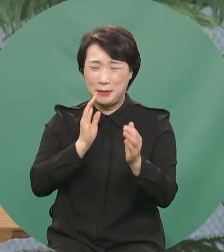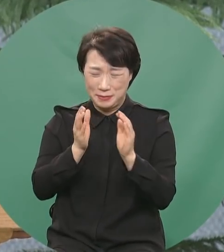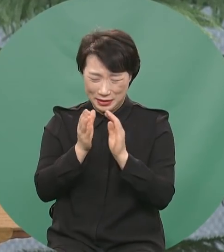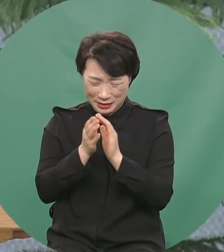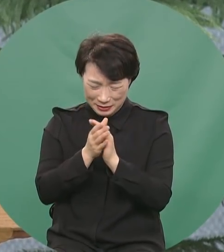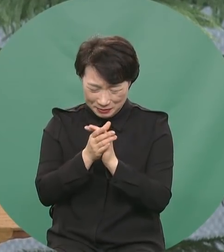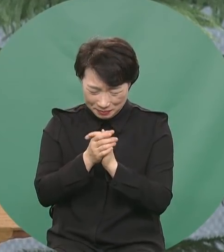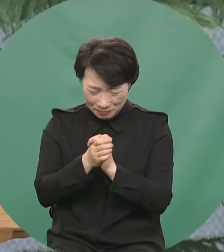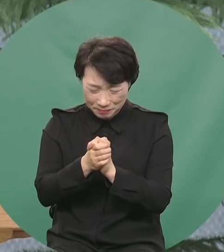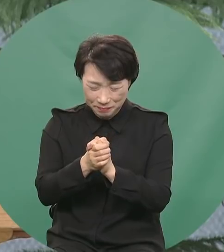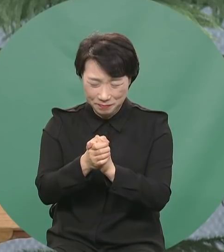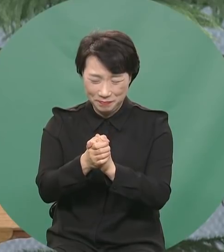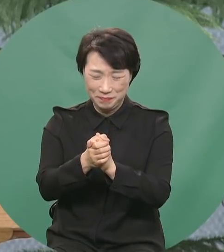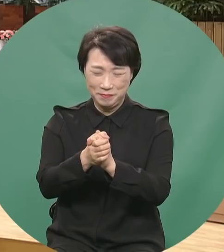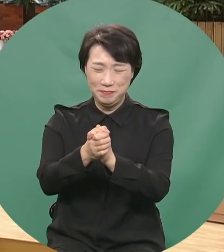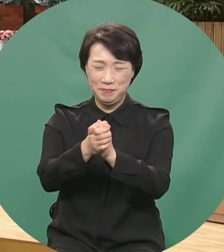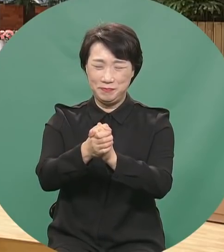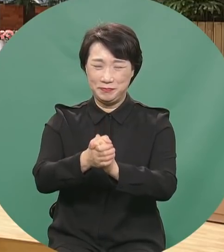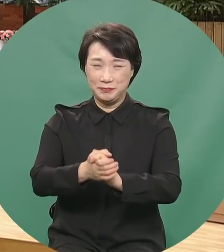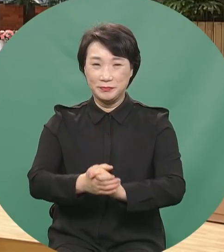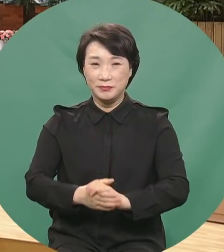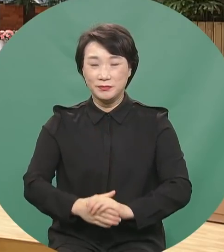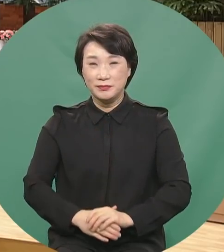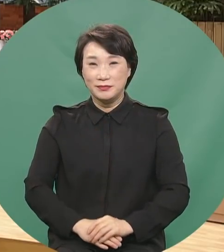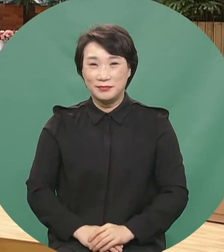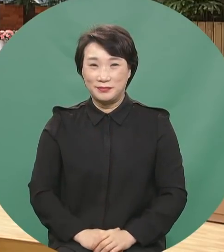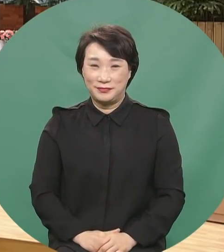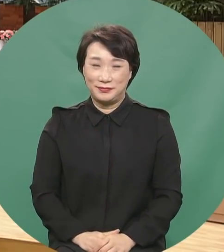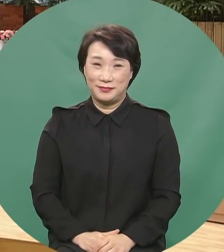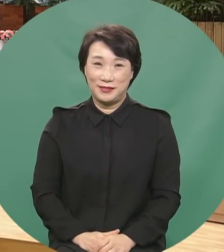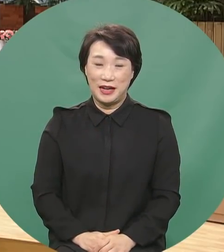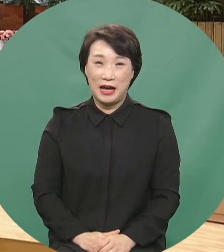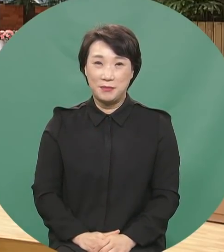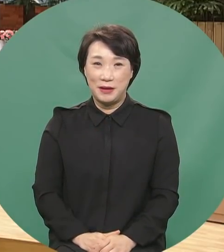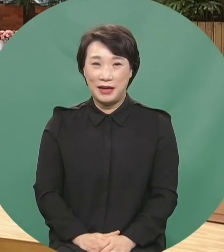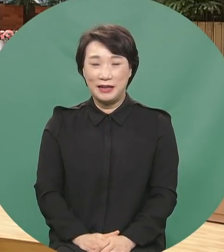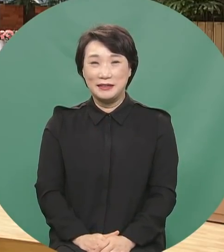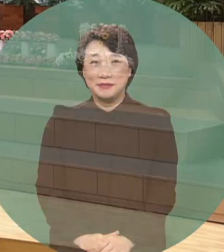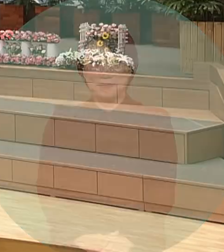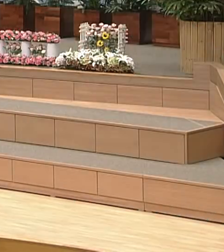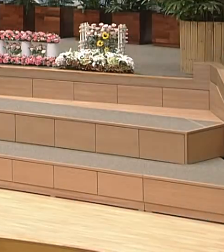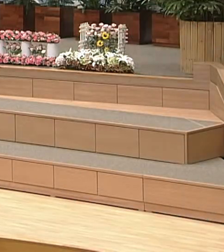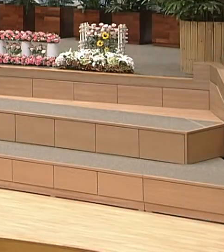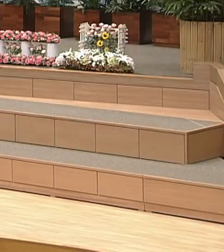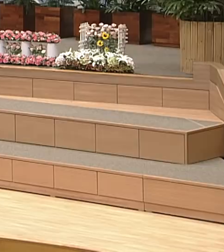아멘. 아멘.